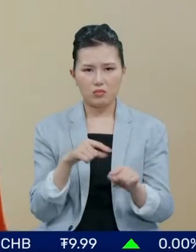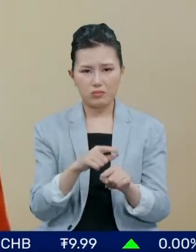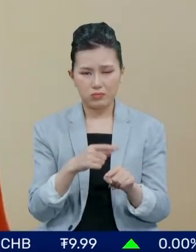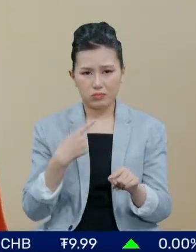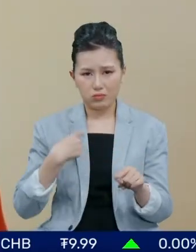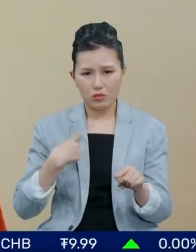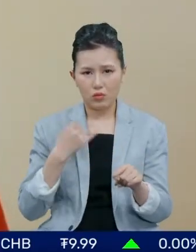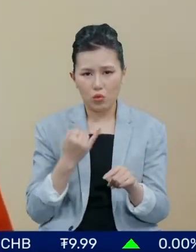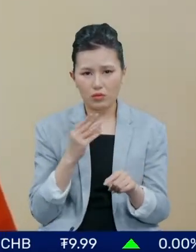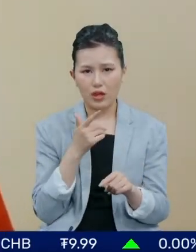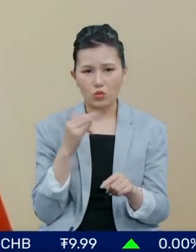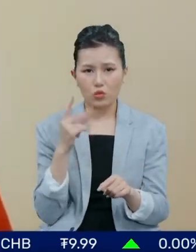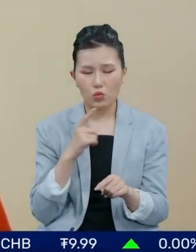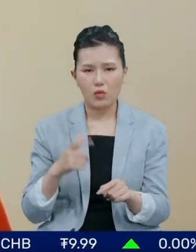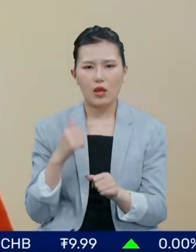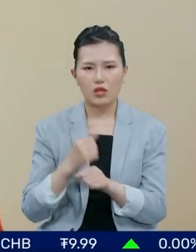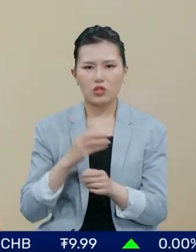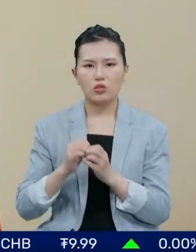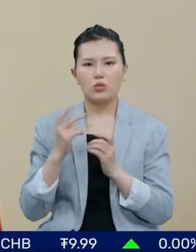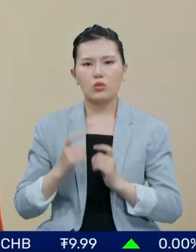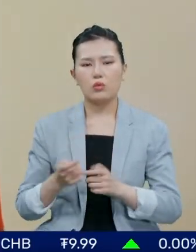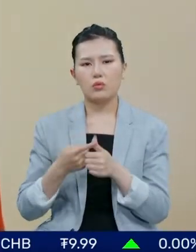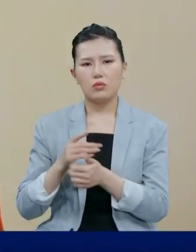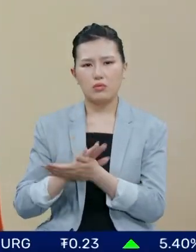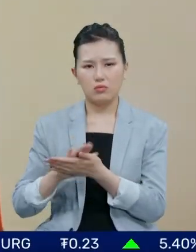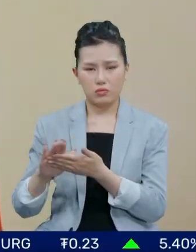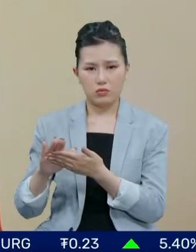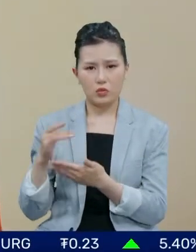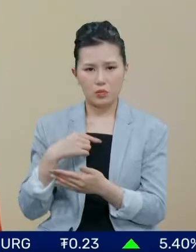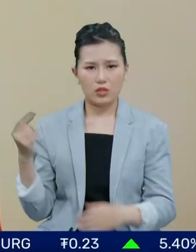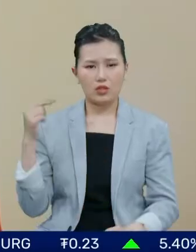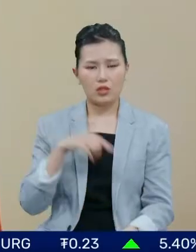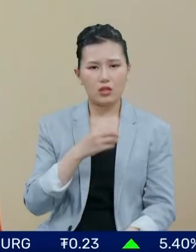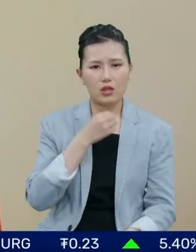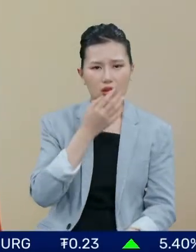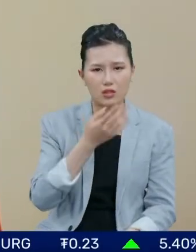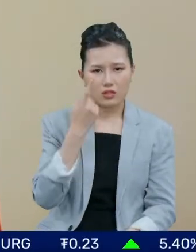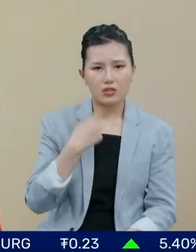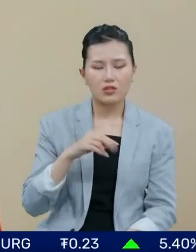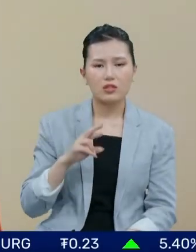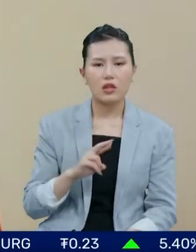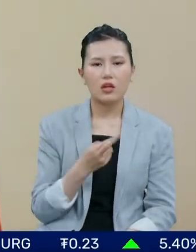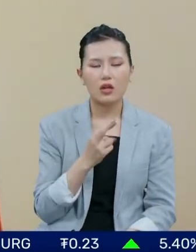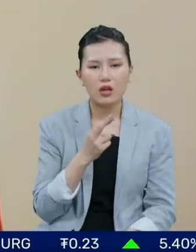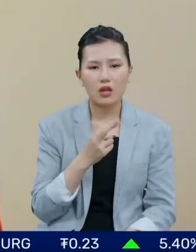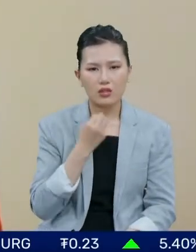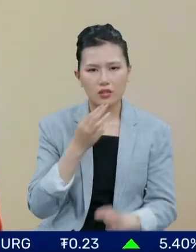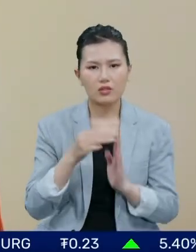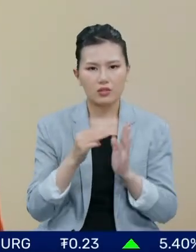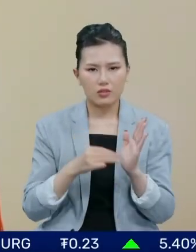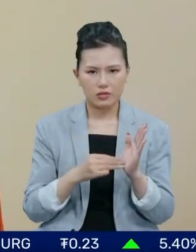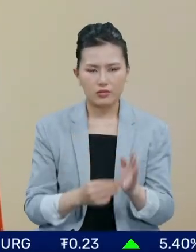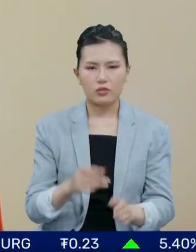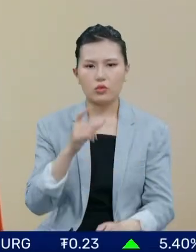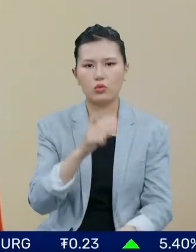яагаад өнөөдөр би та бүхэнд ингээд хандаа ийм асуудалтай ийм шургуутай байна вэ гэдэг байгаа маань юу вэ гэвэл ард түмэнд